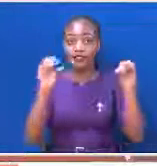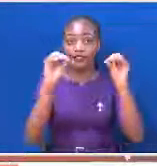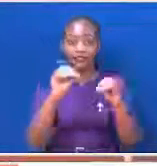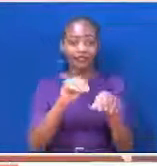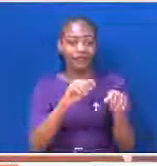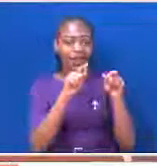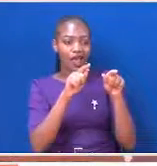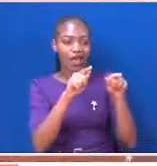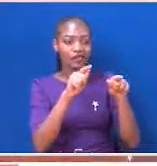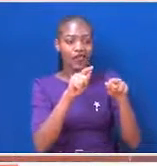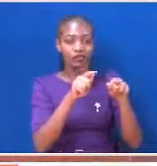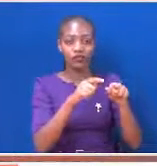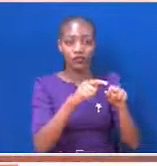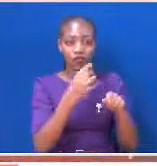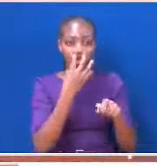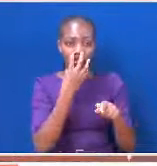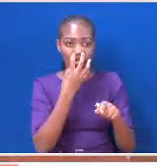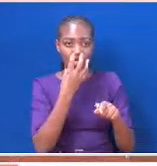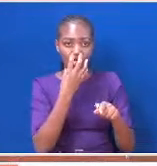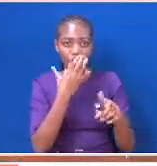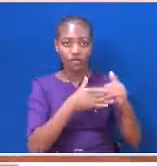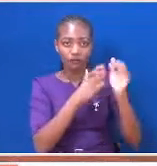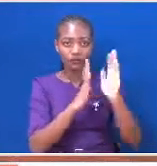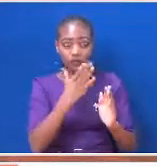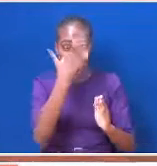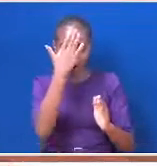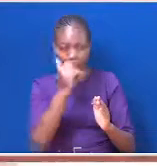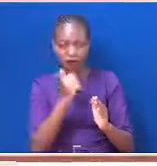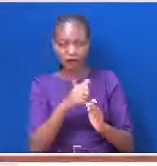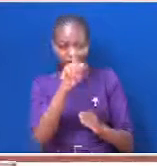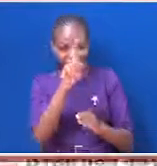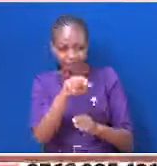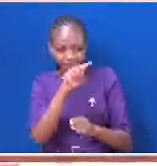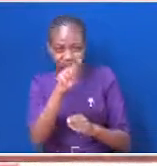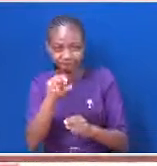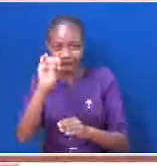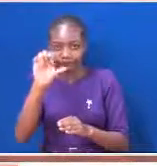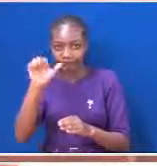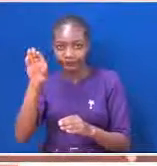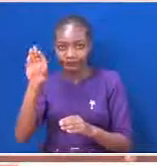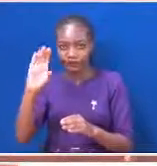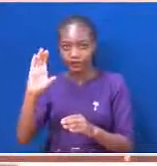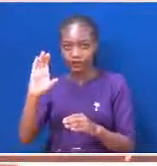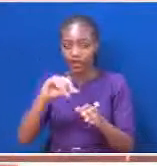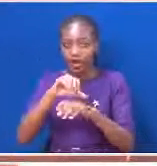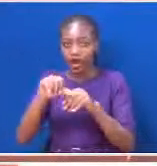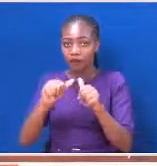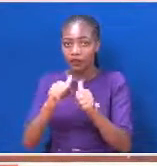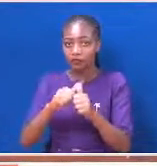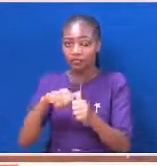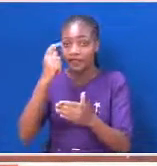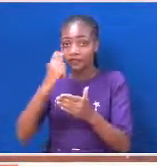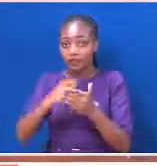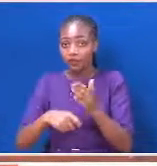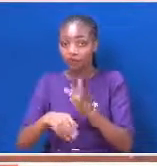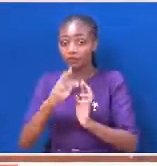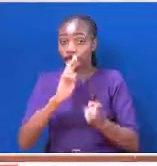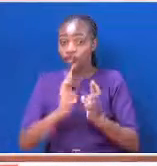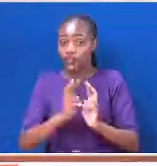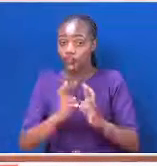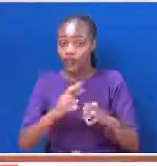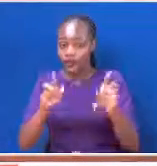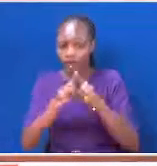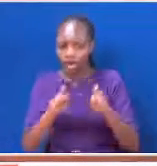Sht umu kinara wa odm raila Oda kwa kuko tume Ya uchi nchin ibc kuhusu ghar ya kura ya maoni